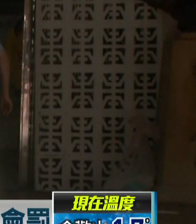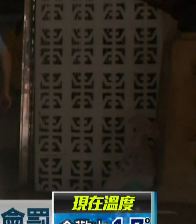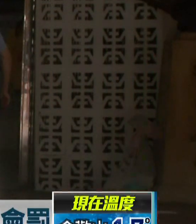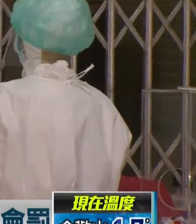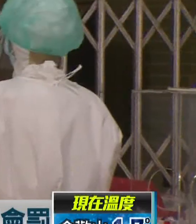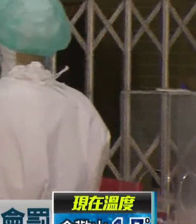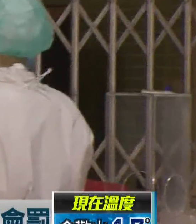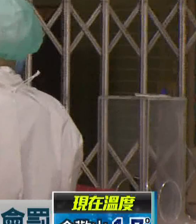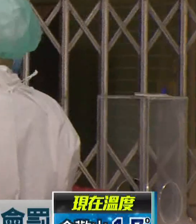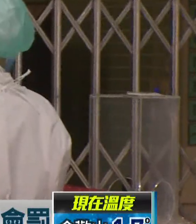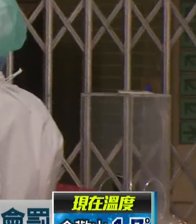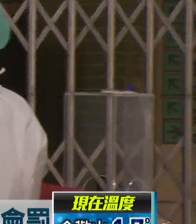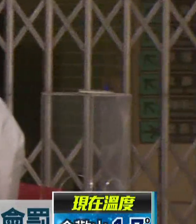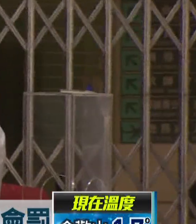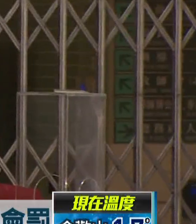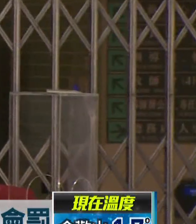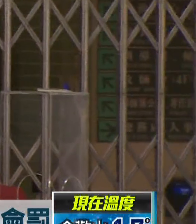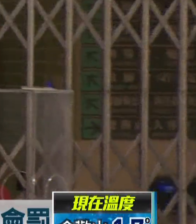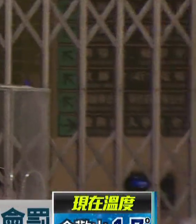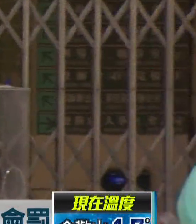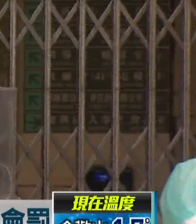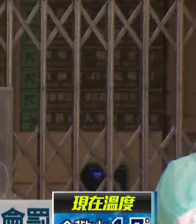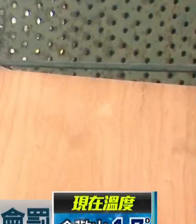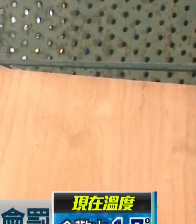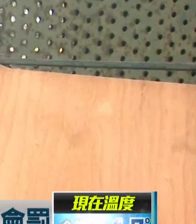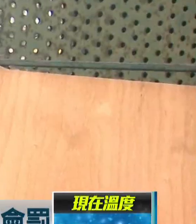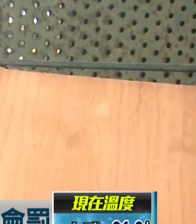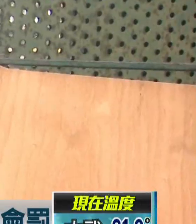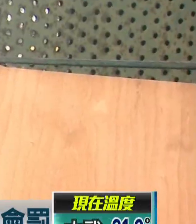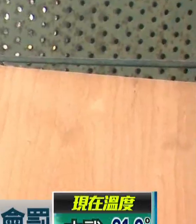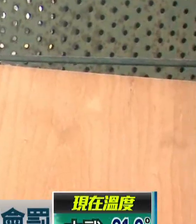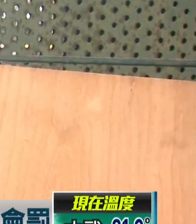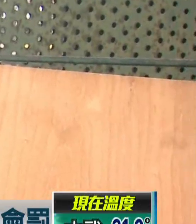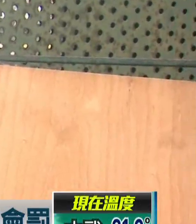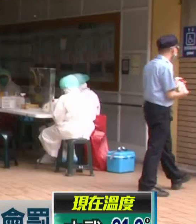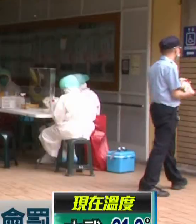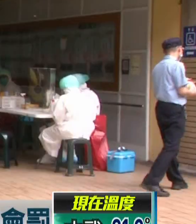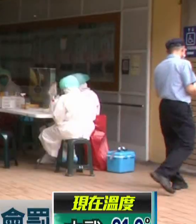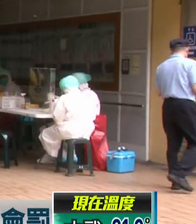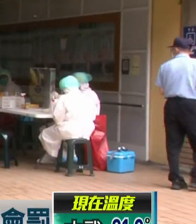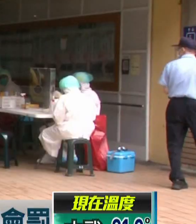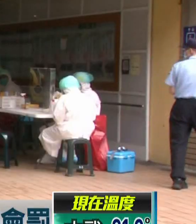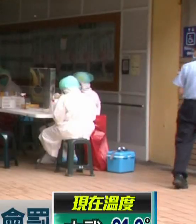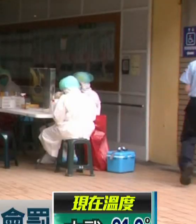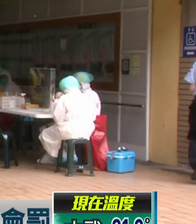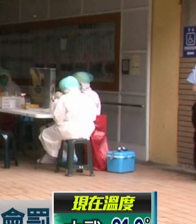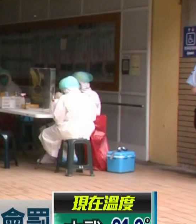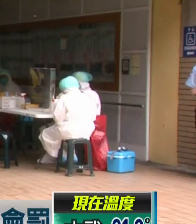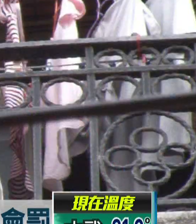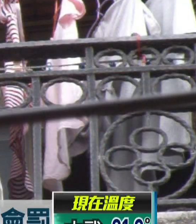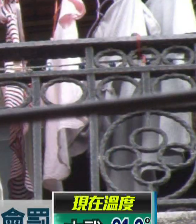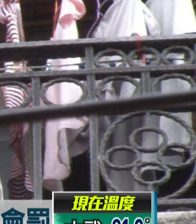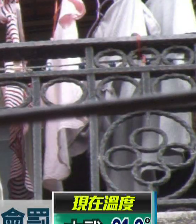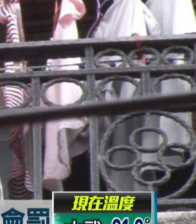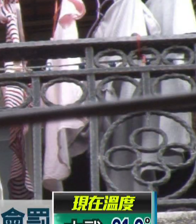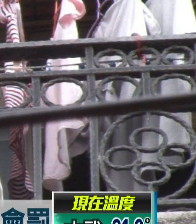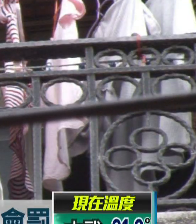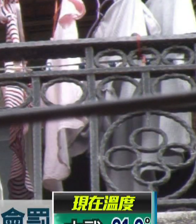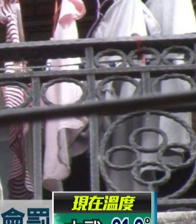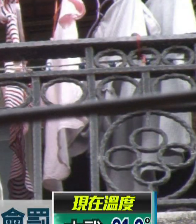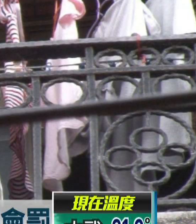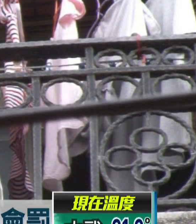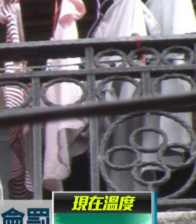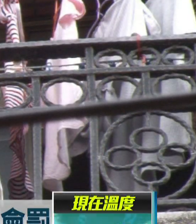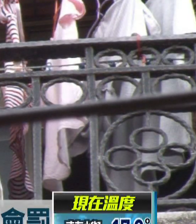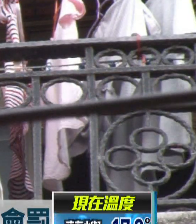增加。基隆的某科大更启动大量采检，一次揪出17人。另外，在新北三峡亲友和校园群